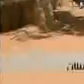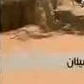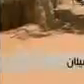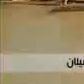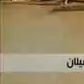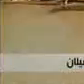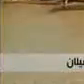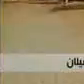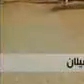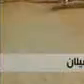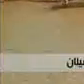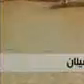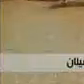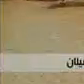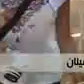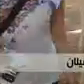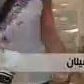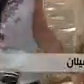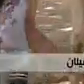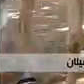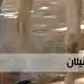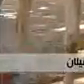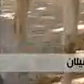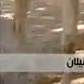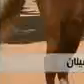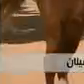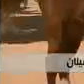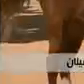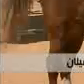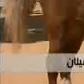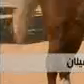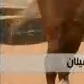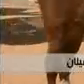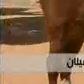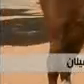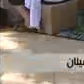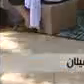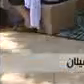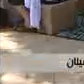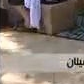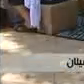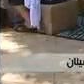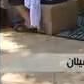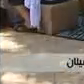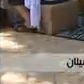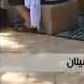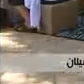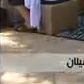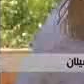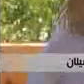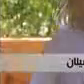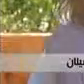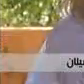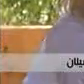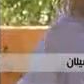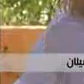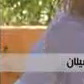ممثلو وكالات الأصفار البولونية يواصلون زيارتهم الاستطلاعية الترويجية ويحلون بقصر غيلان في الجنوب التونسي.